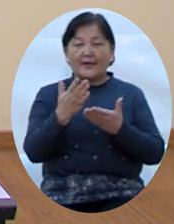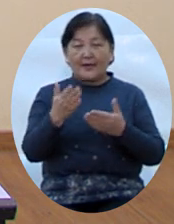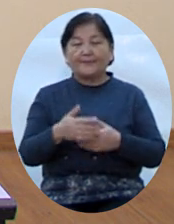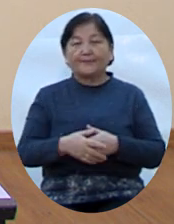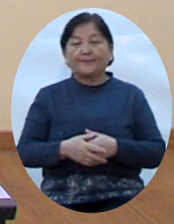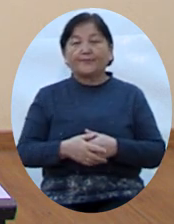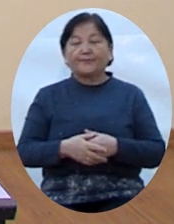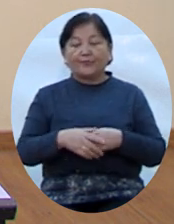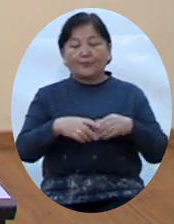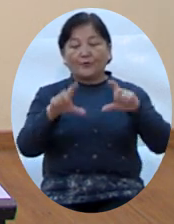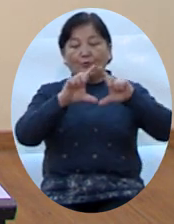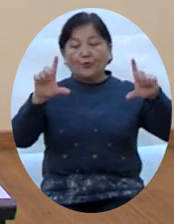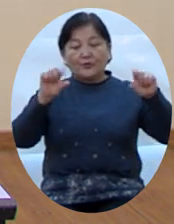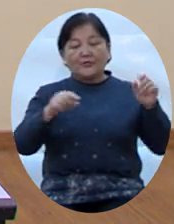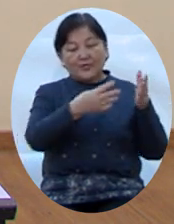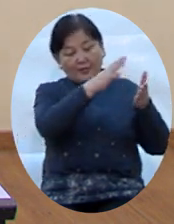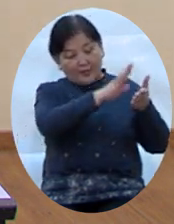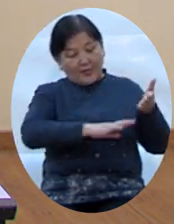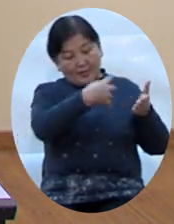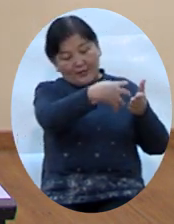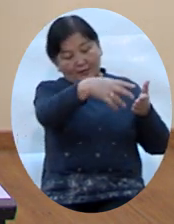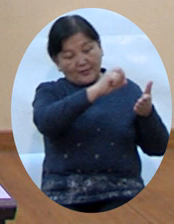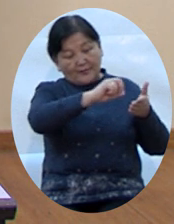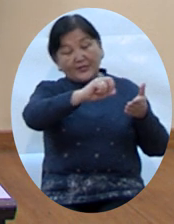Зя хүснэгтэндээ мөн бүглэе.